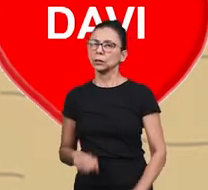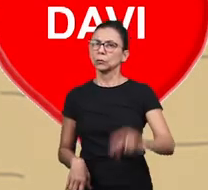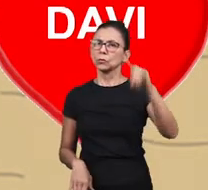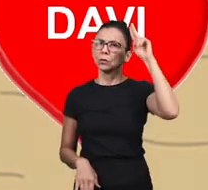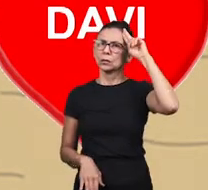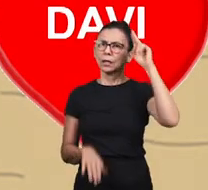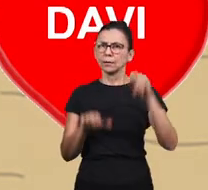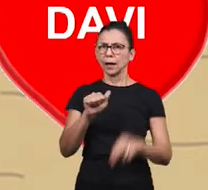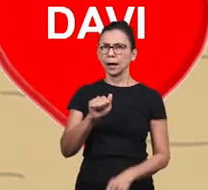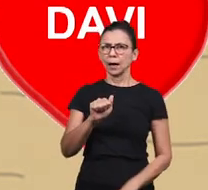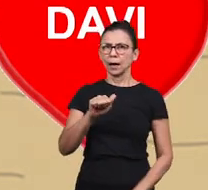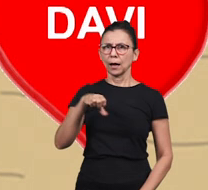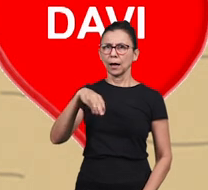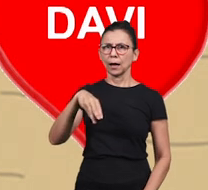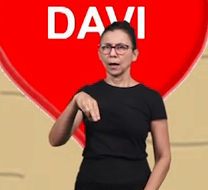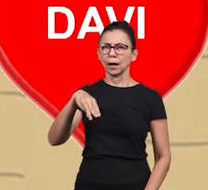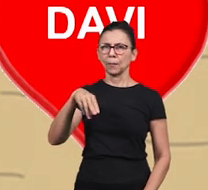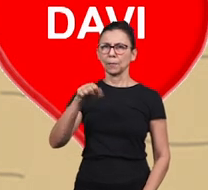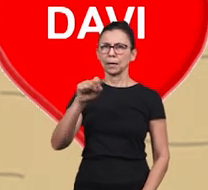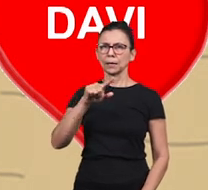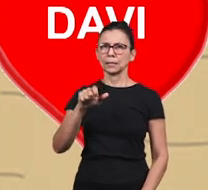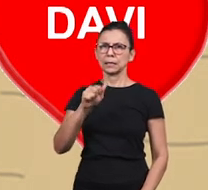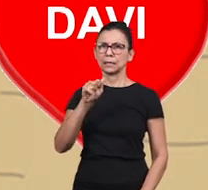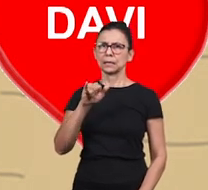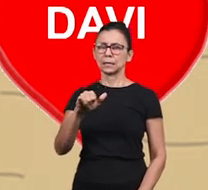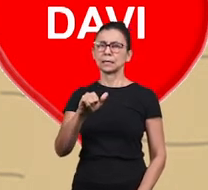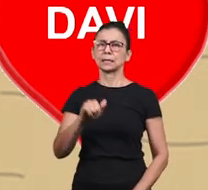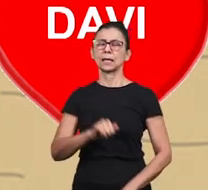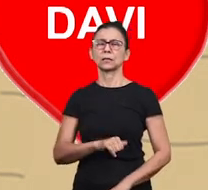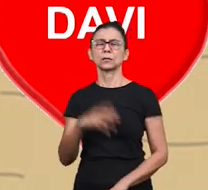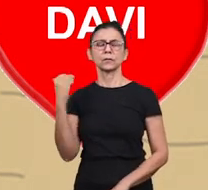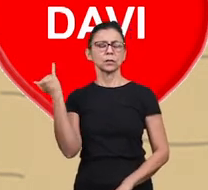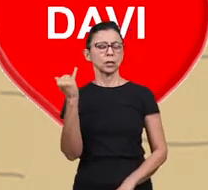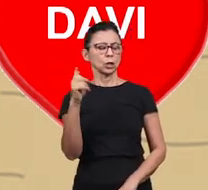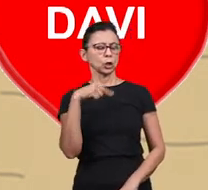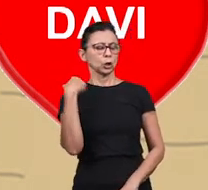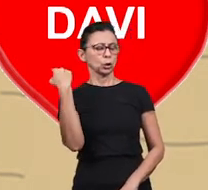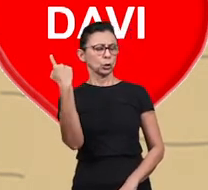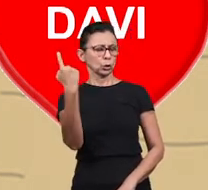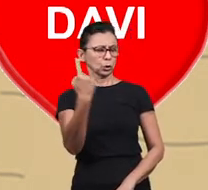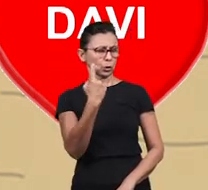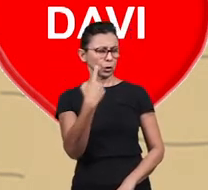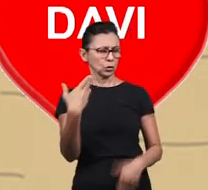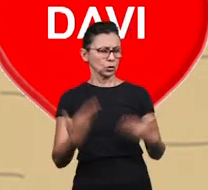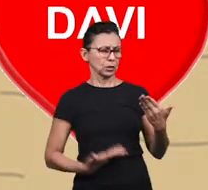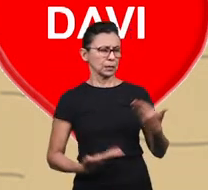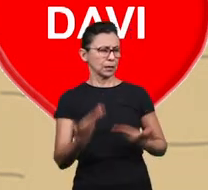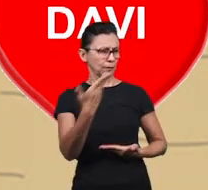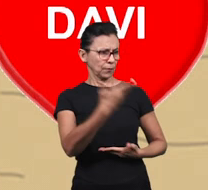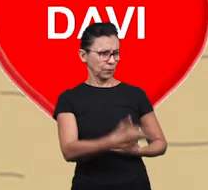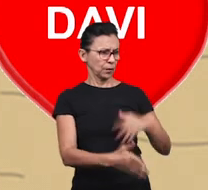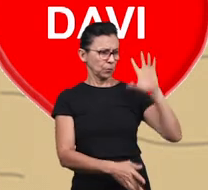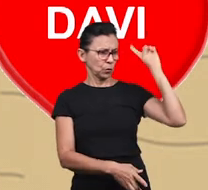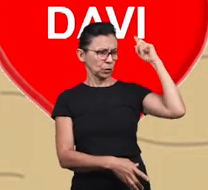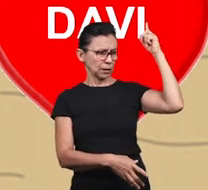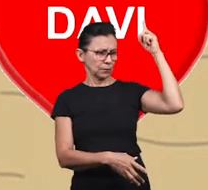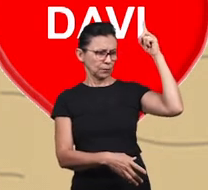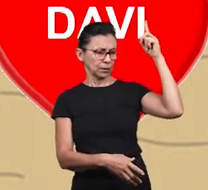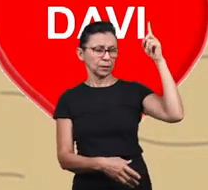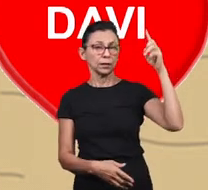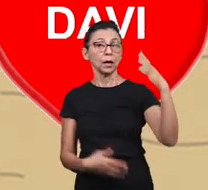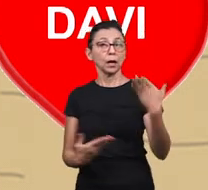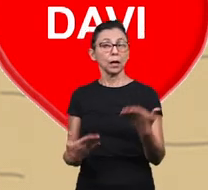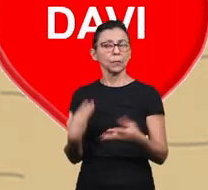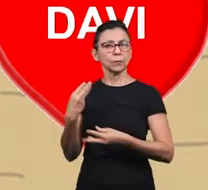appelé Amasaï lui a dit, « Nous t'appartenons, ô David. » Il a